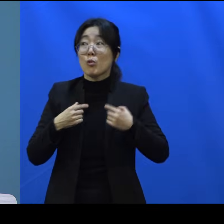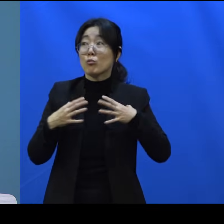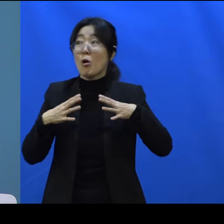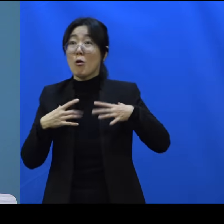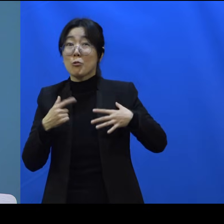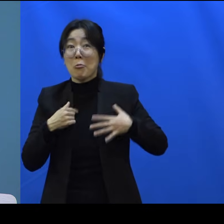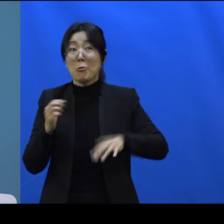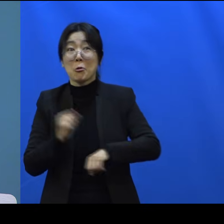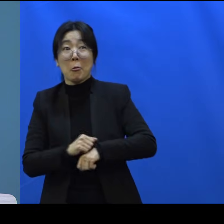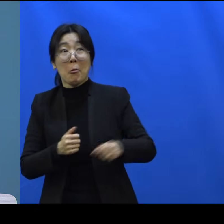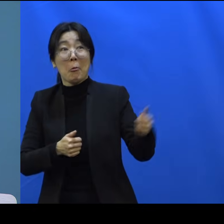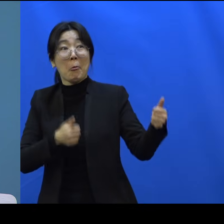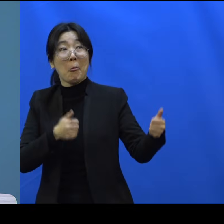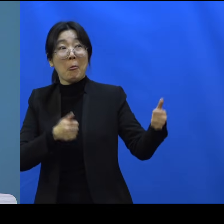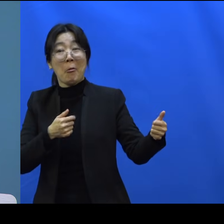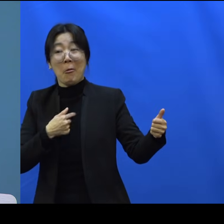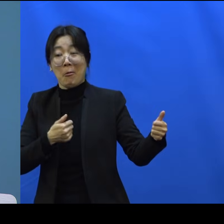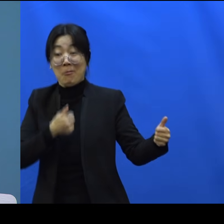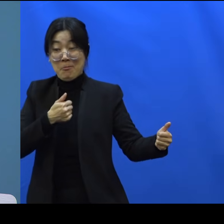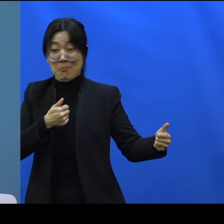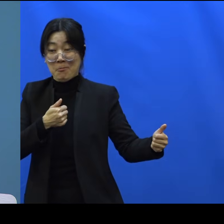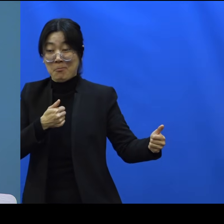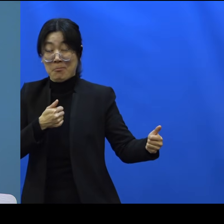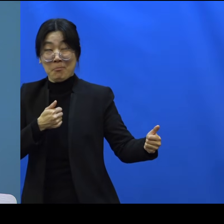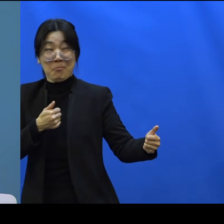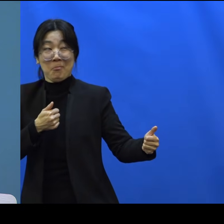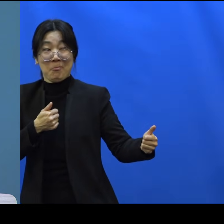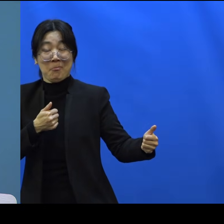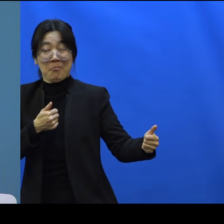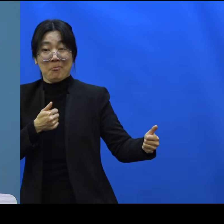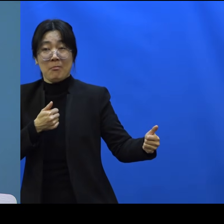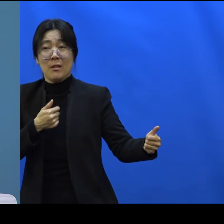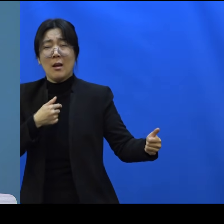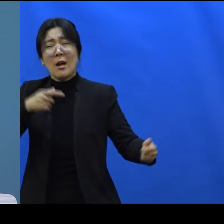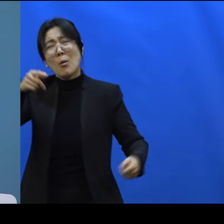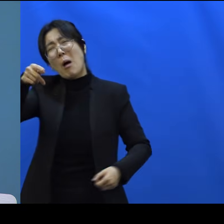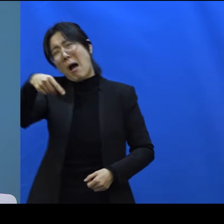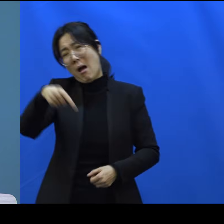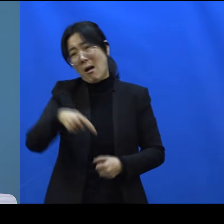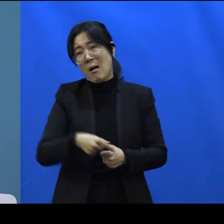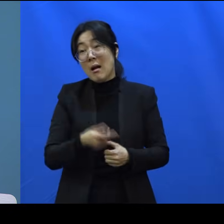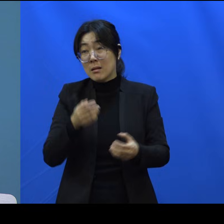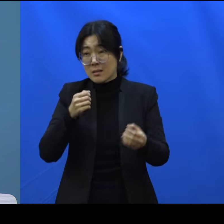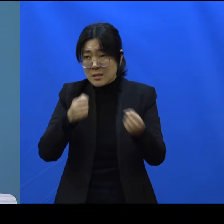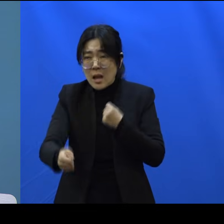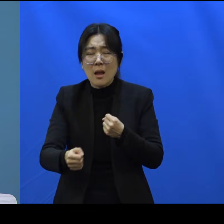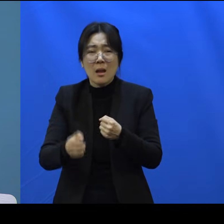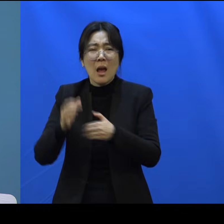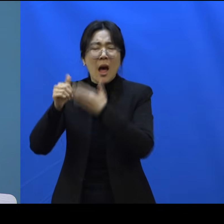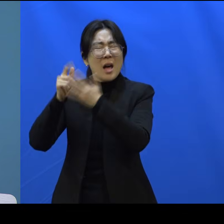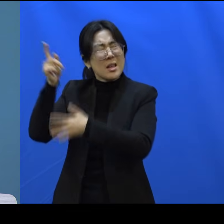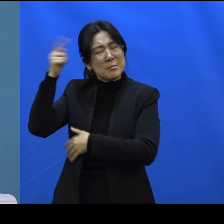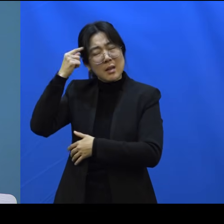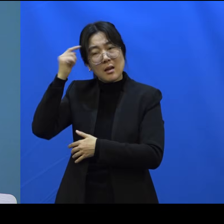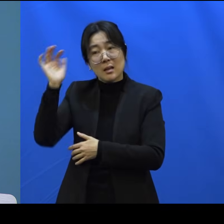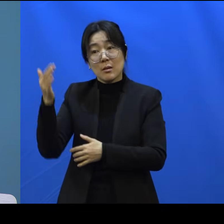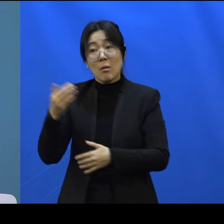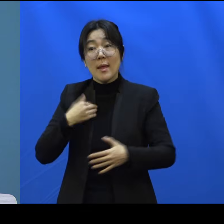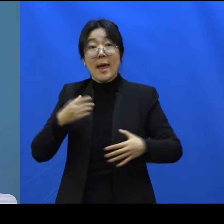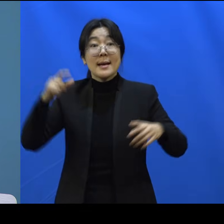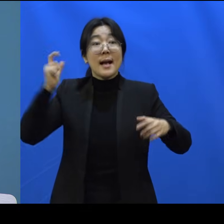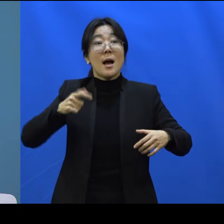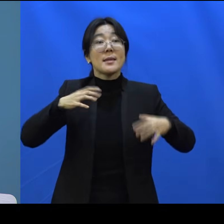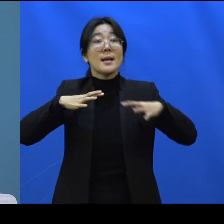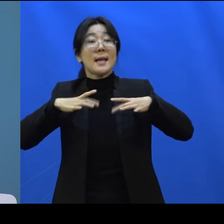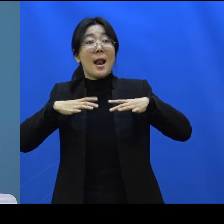내면에 계속 있는 거예요. 예. 자, 여러분, 강함을 자랑하는 사람은 언젠가 무너지게 되어 있습니다.